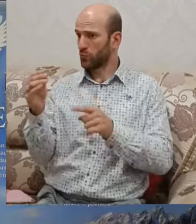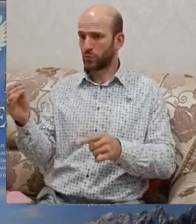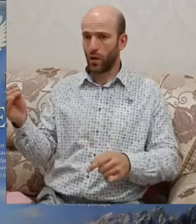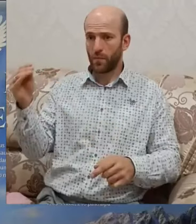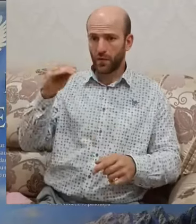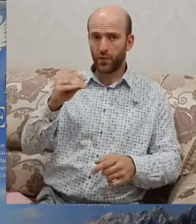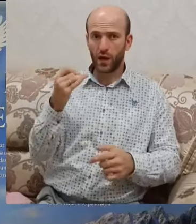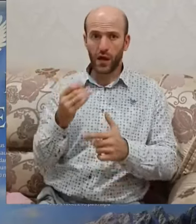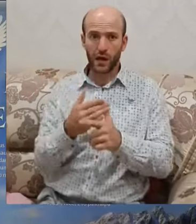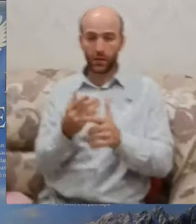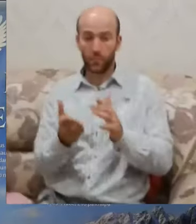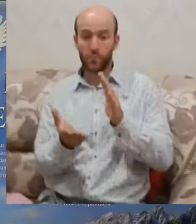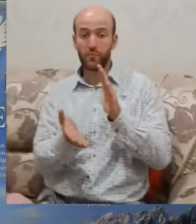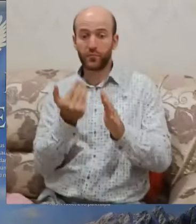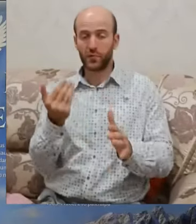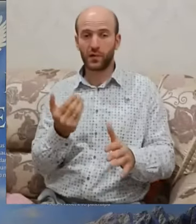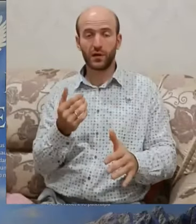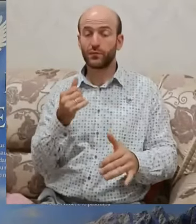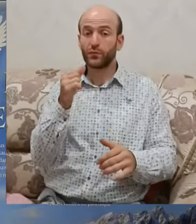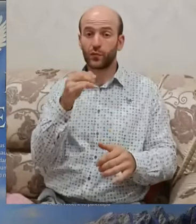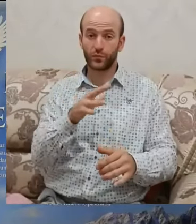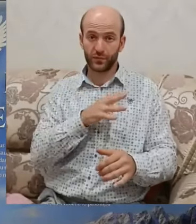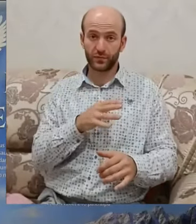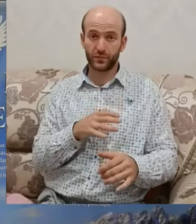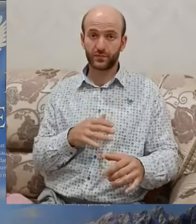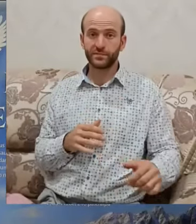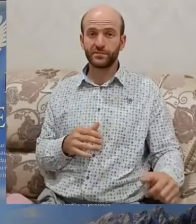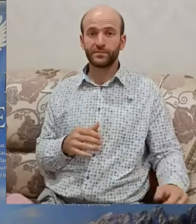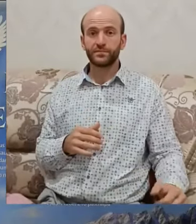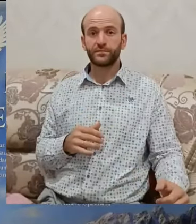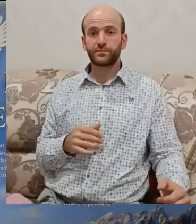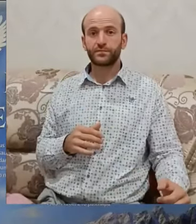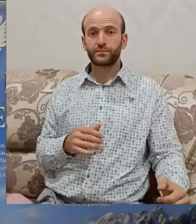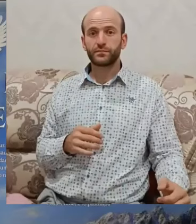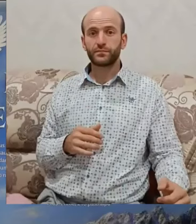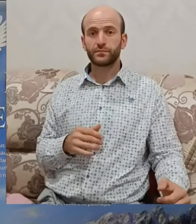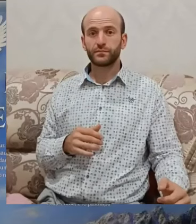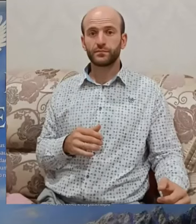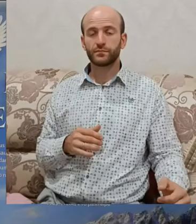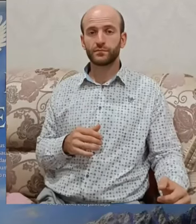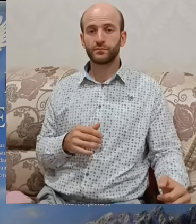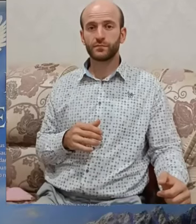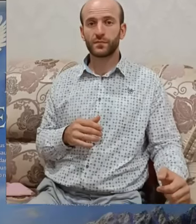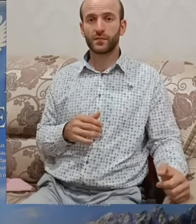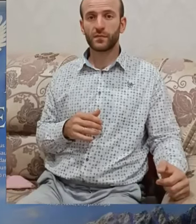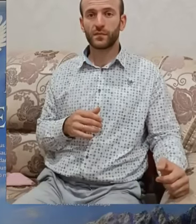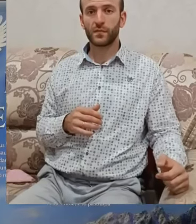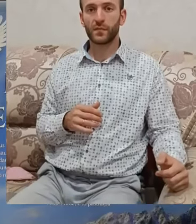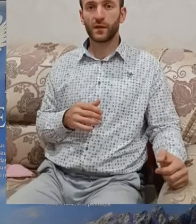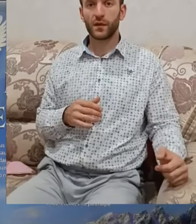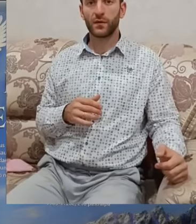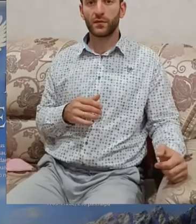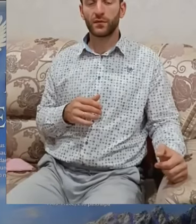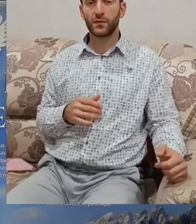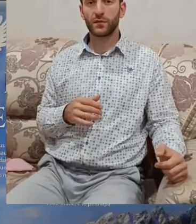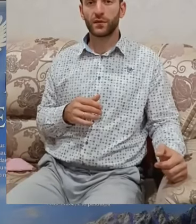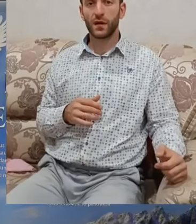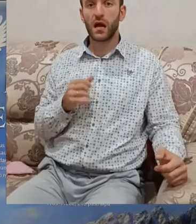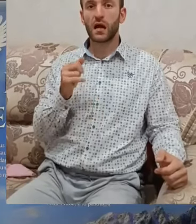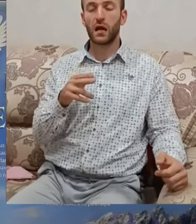ни отнять. Kaip mes šiandien žiūrime į žinę. Как мы сегодня смотрим на послание. Tačiau Шекино šlovė parado, padaro brandžią